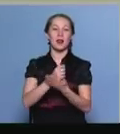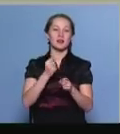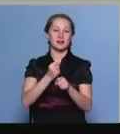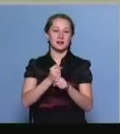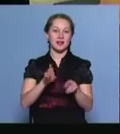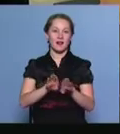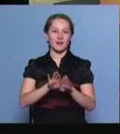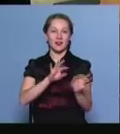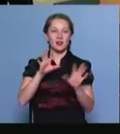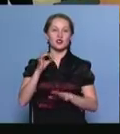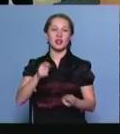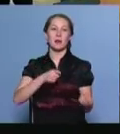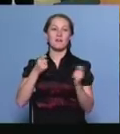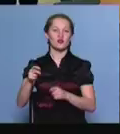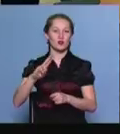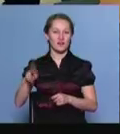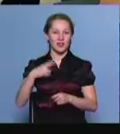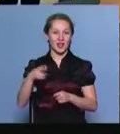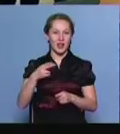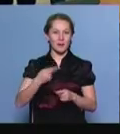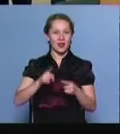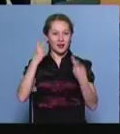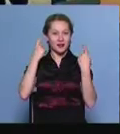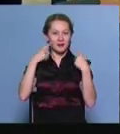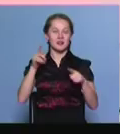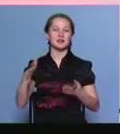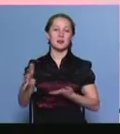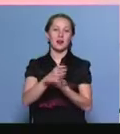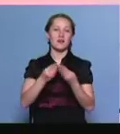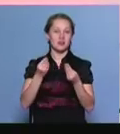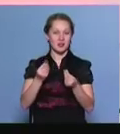Ижевске ее привезут уже в декабре. Авторы проекта объявили сбор средств.